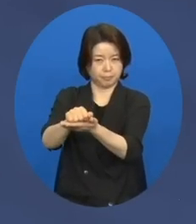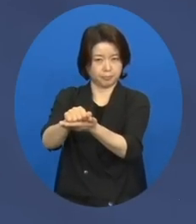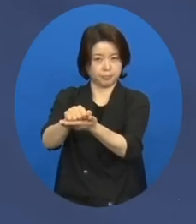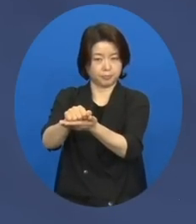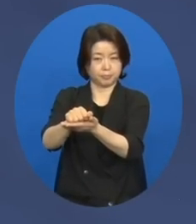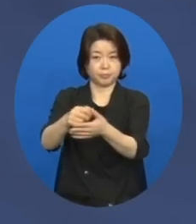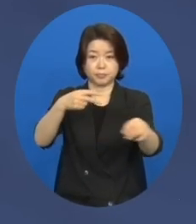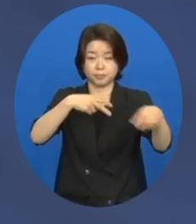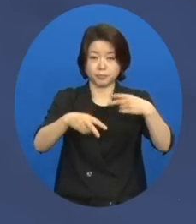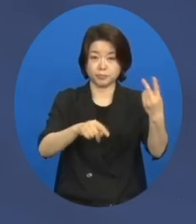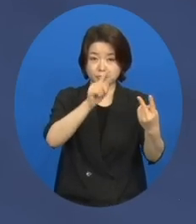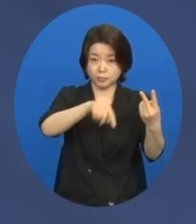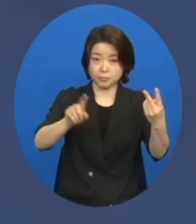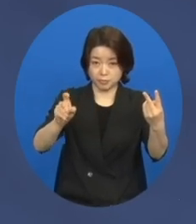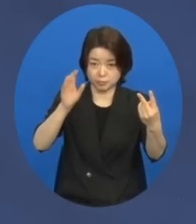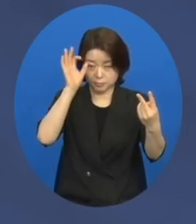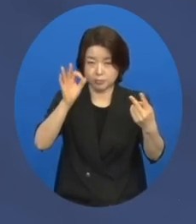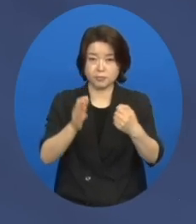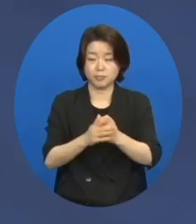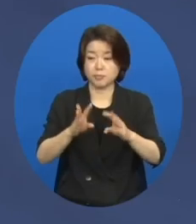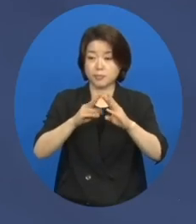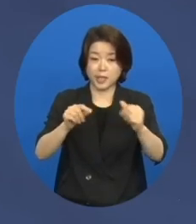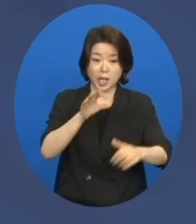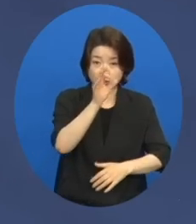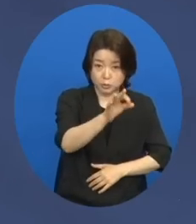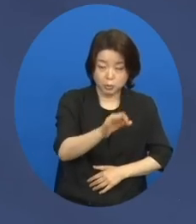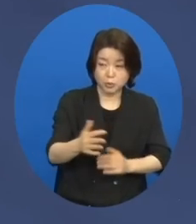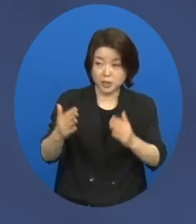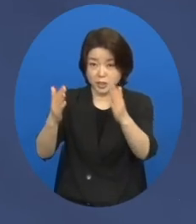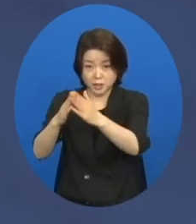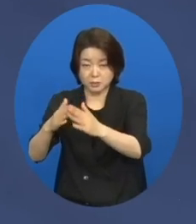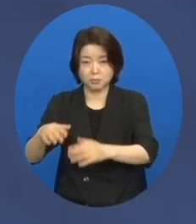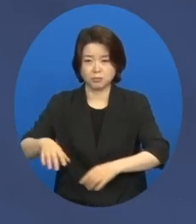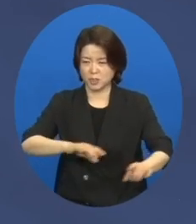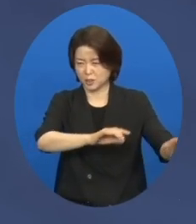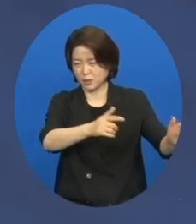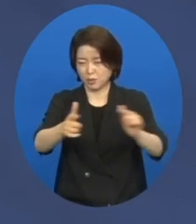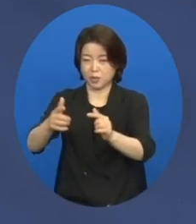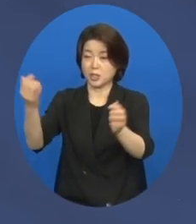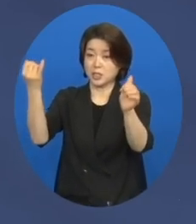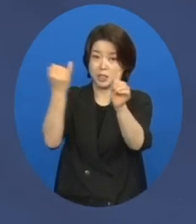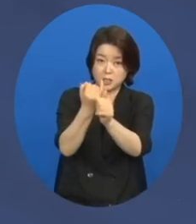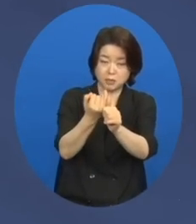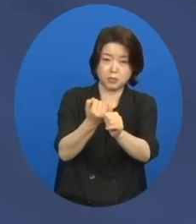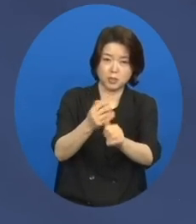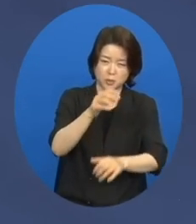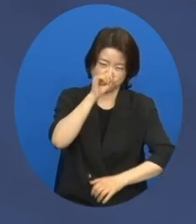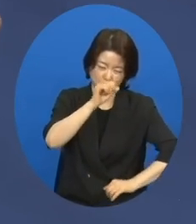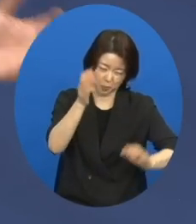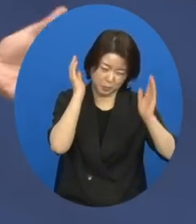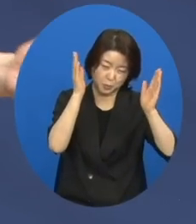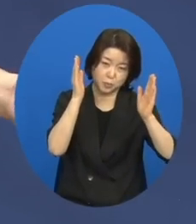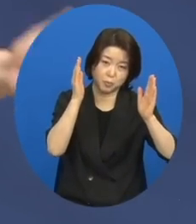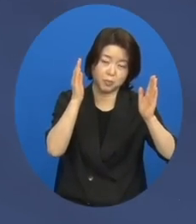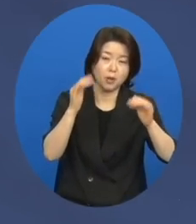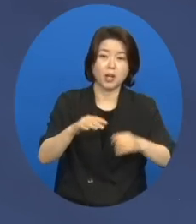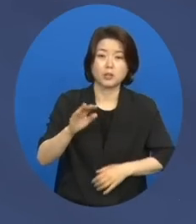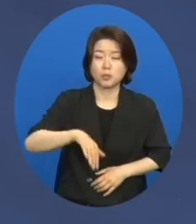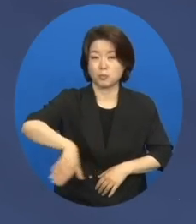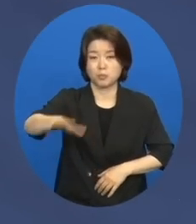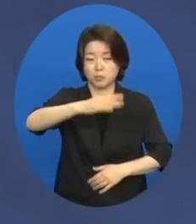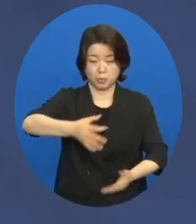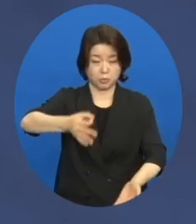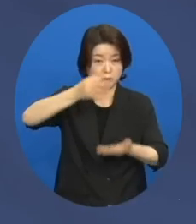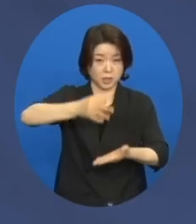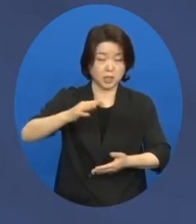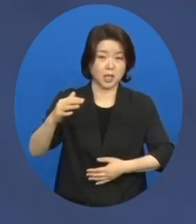2장 10절에 땅, 돈, 그리고 집, 모든 시집장가, 좋은 학벌, 모든 재산 다